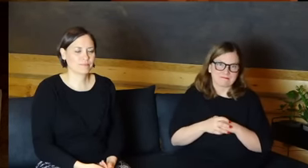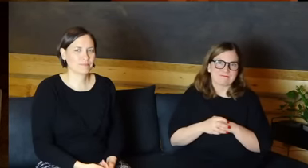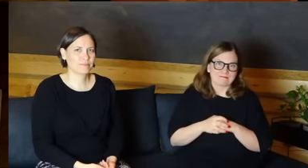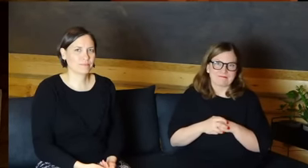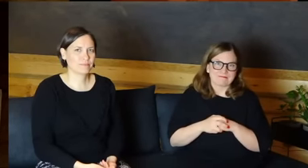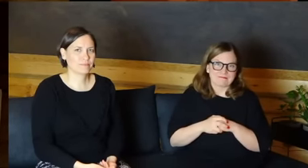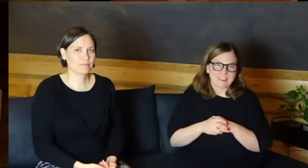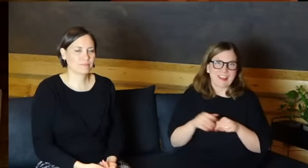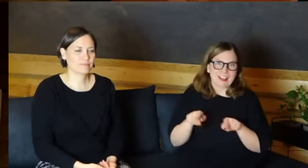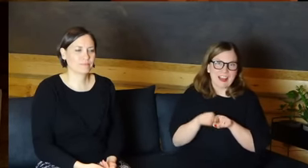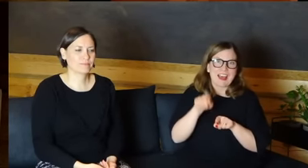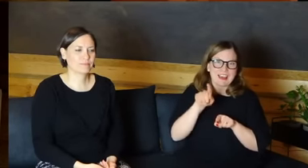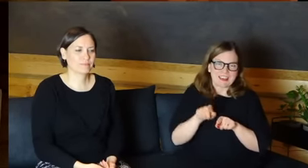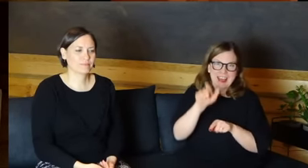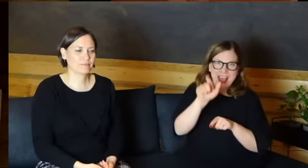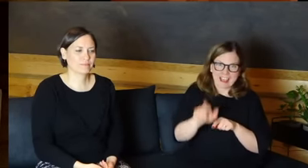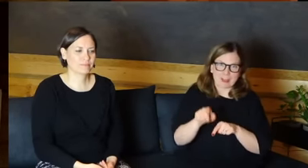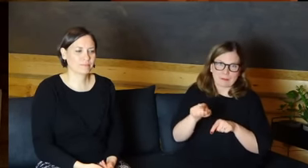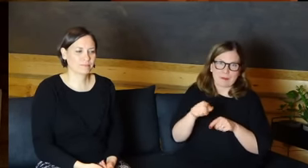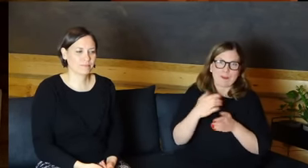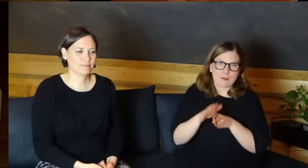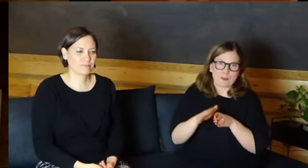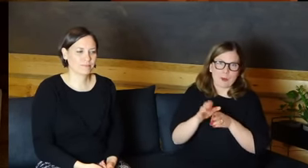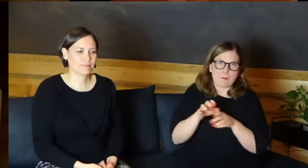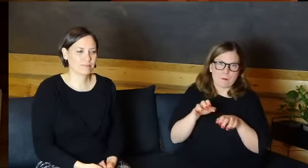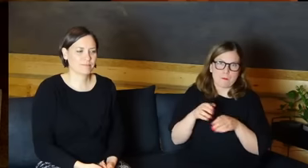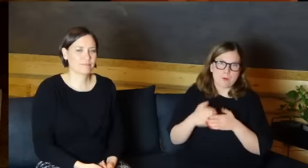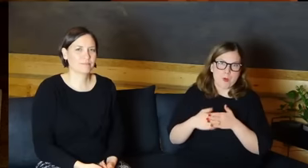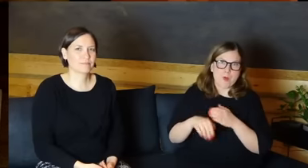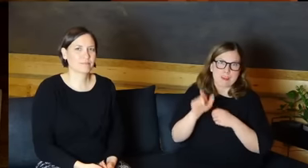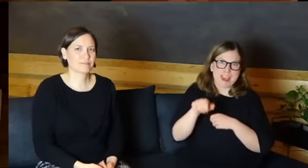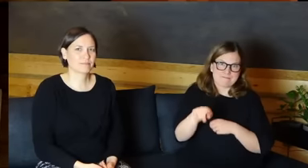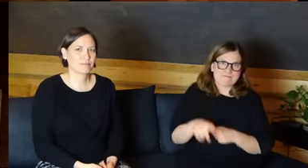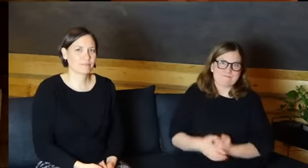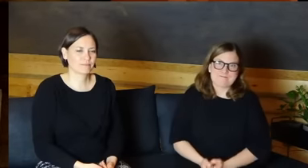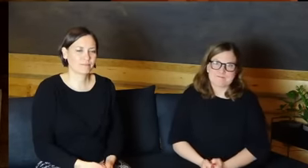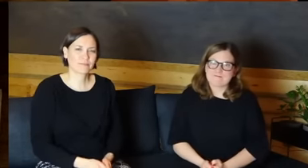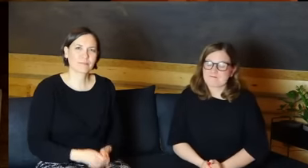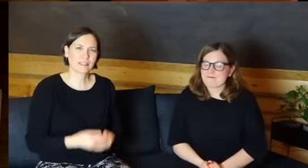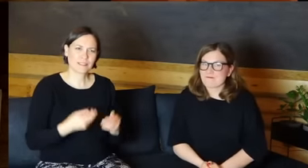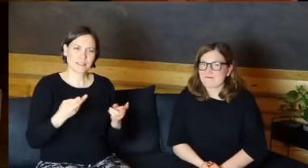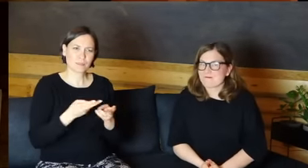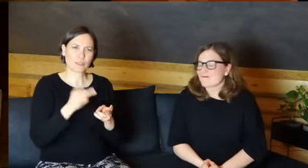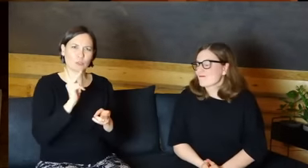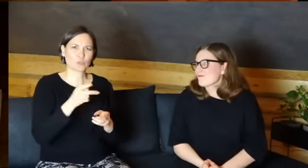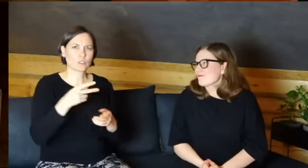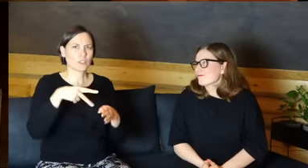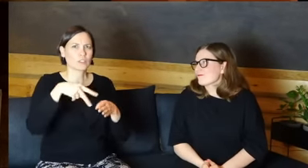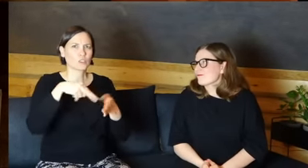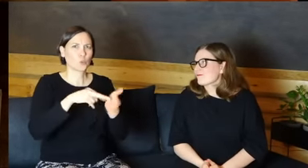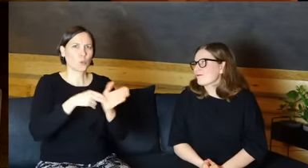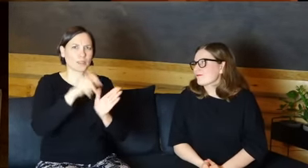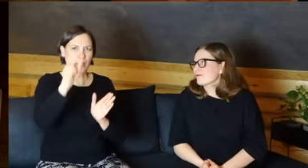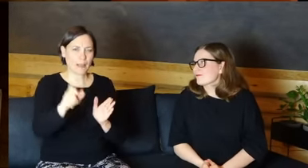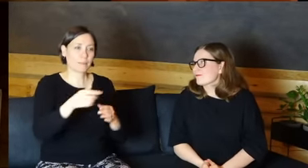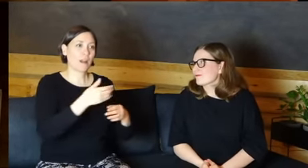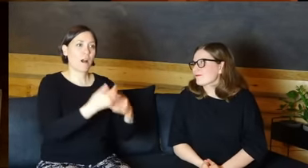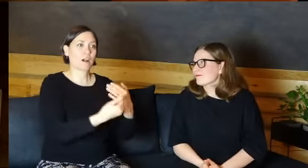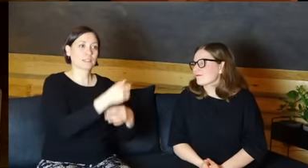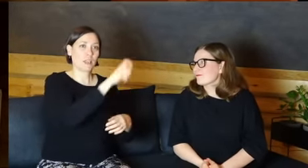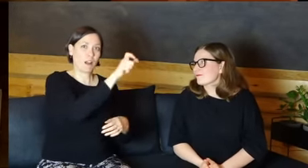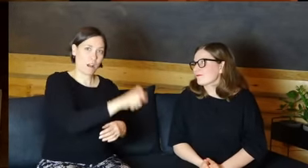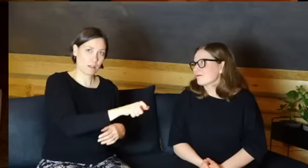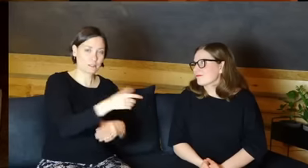se on niinku se lähin. No semmoinen kysymys tuohon liittyen, niin mitä suunnittelija, jos mietitään asiakasta ja myyjää, niin mitä